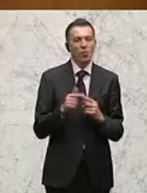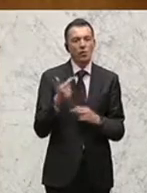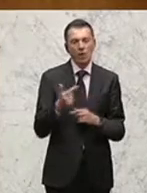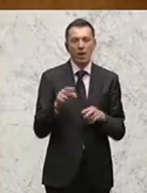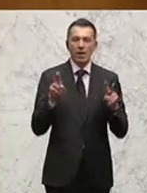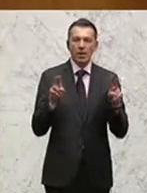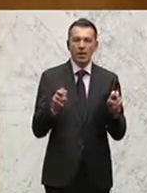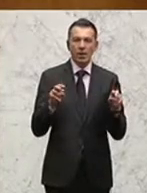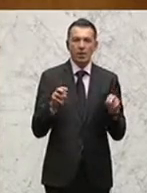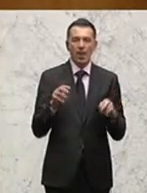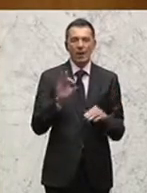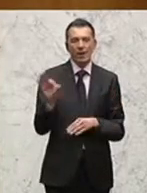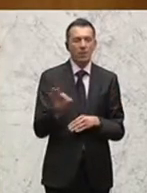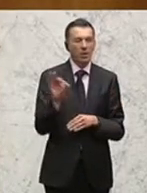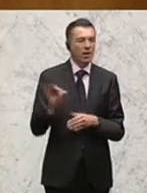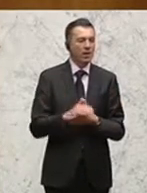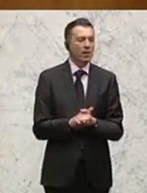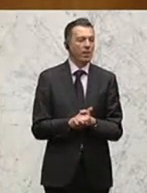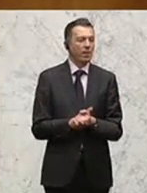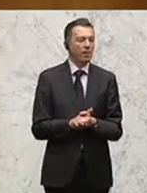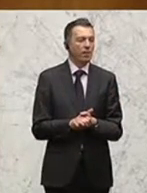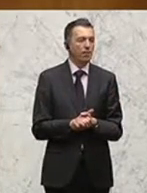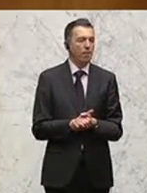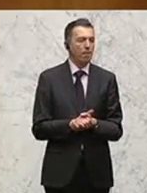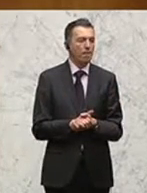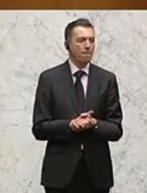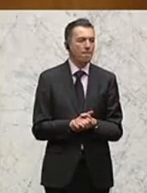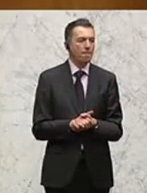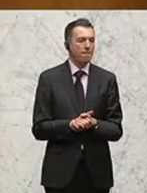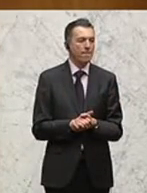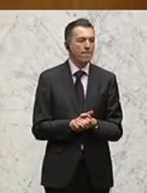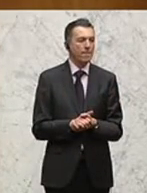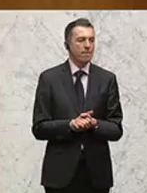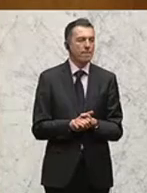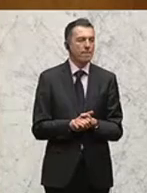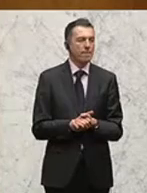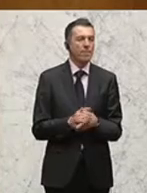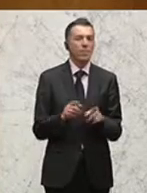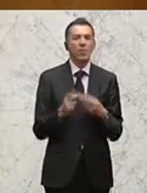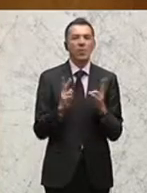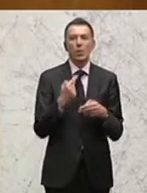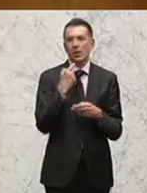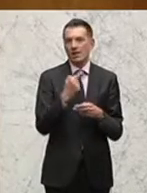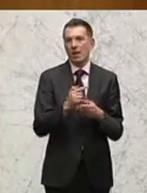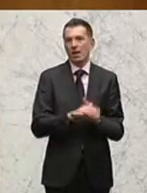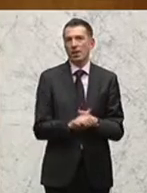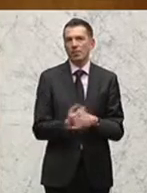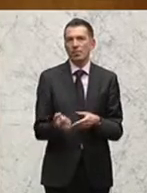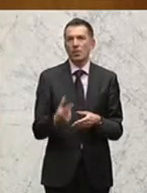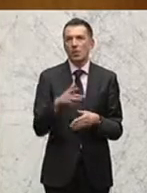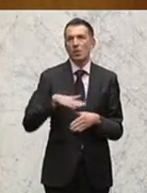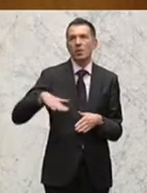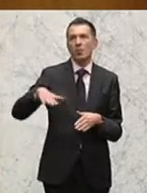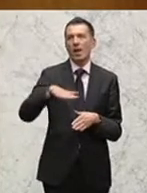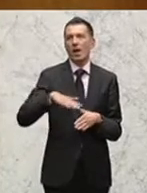Thema Kriminalität geht, wo wir sagen können, dass wir gerade im